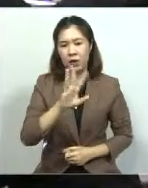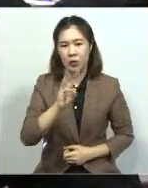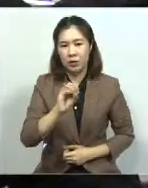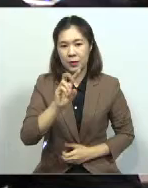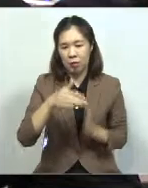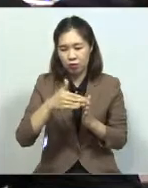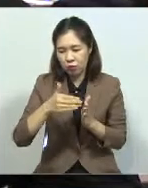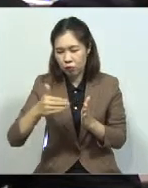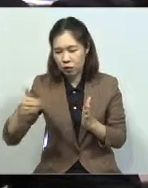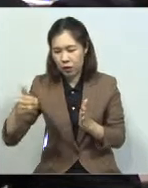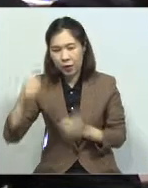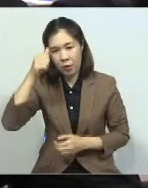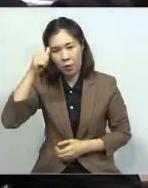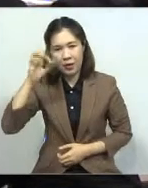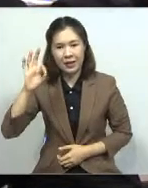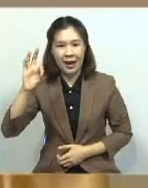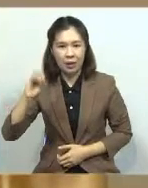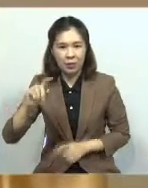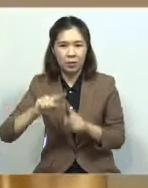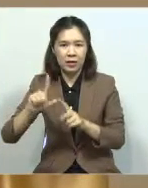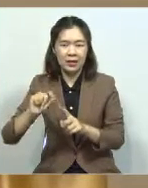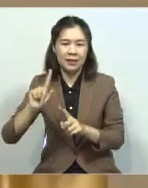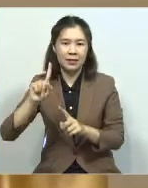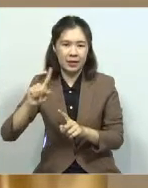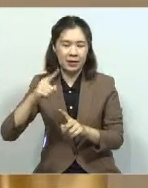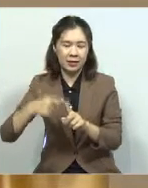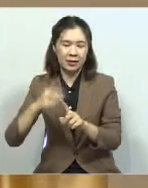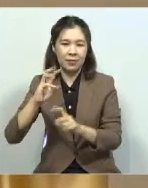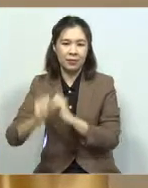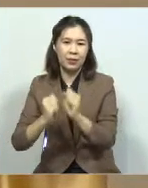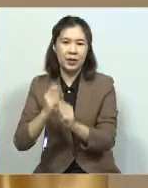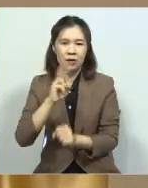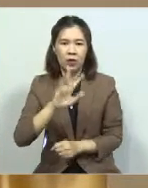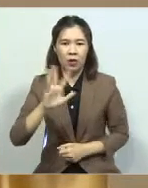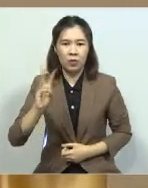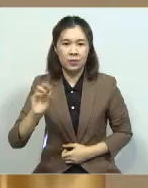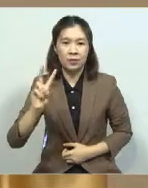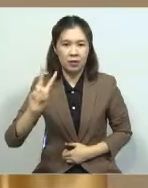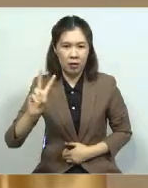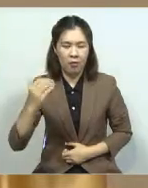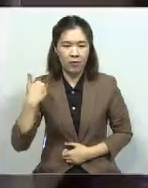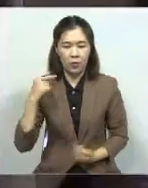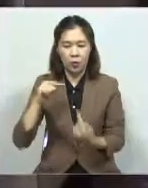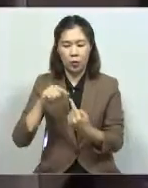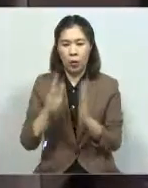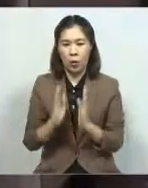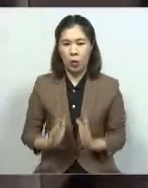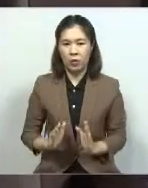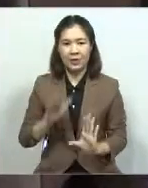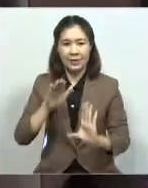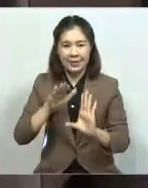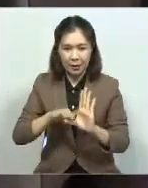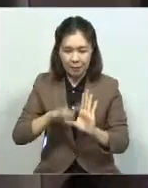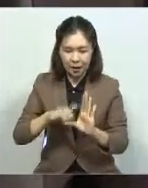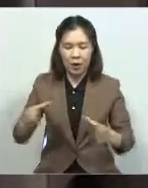เวลา90วันหรือภายในวันที่21มิถุนายน2562ผู้สมัครส.ส.เขตเลือกตั้งทุก